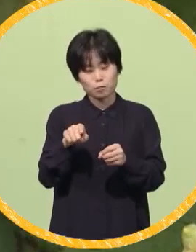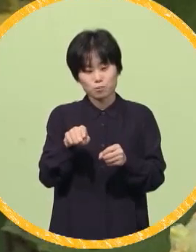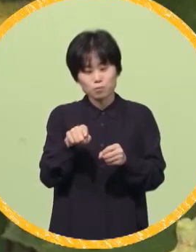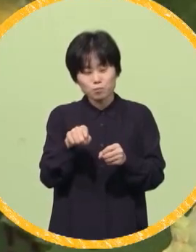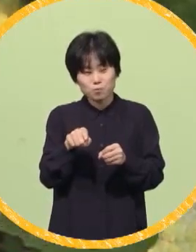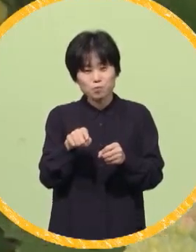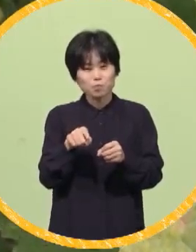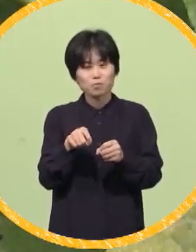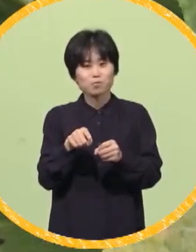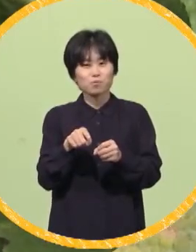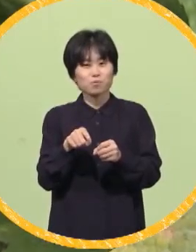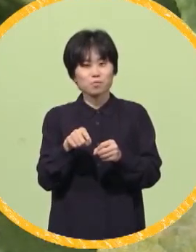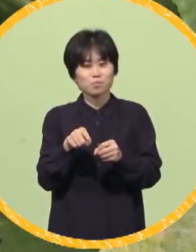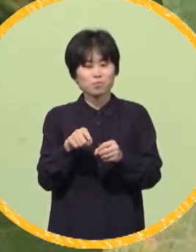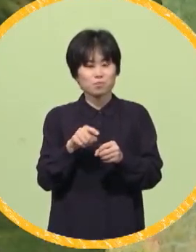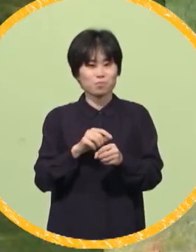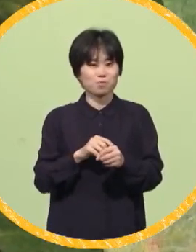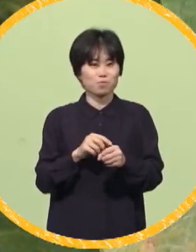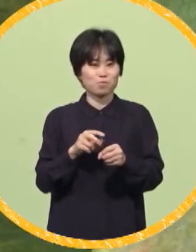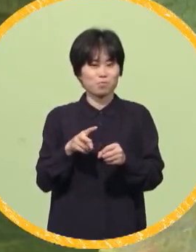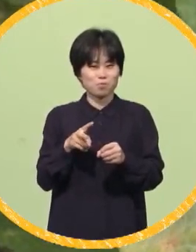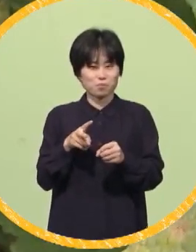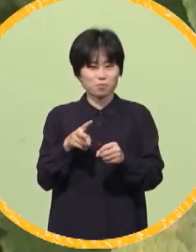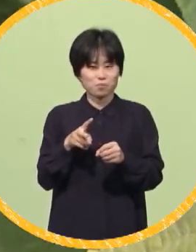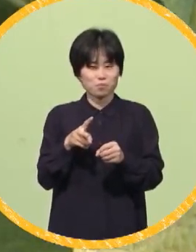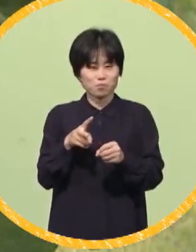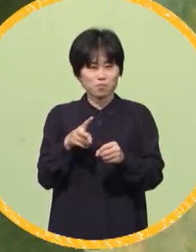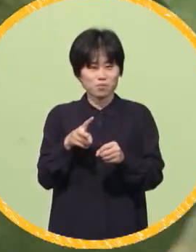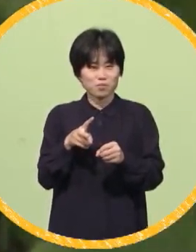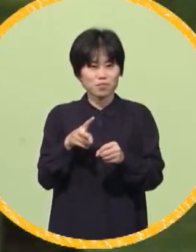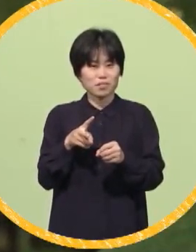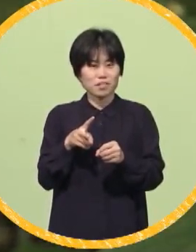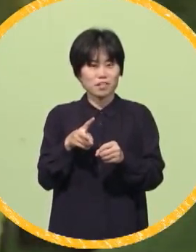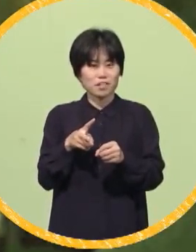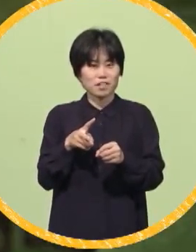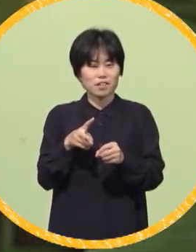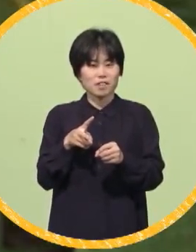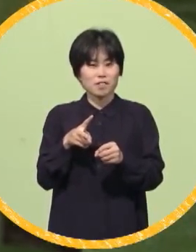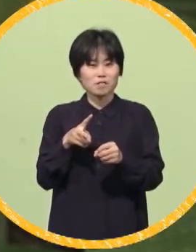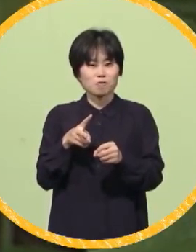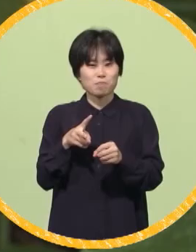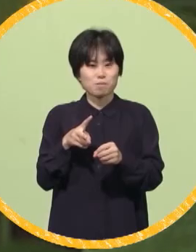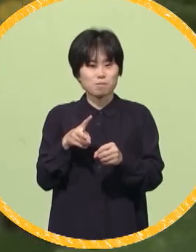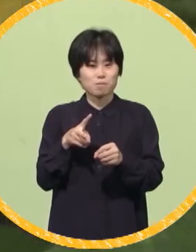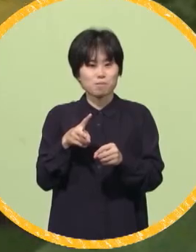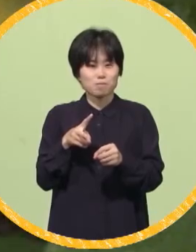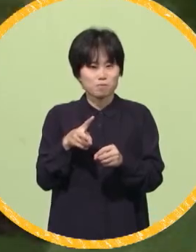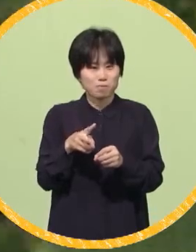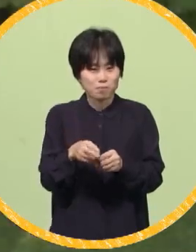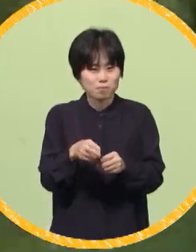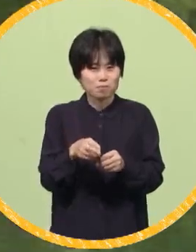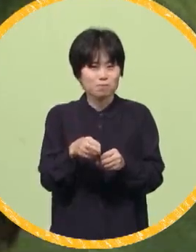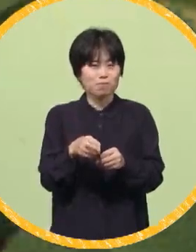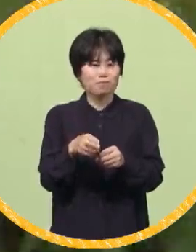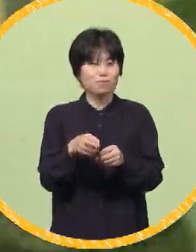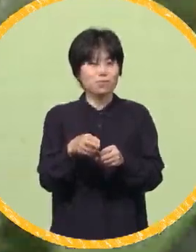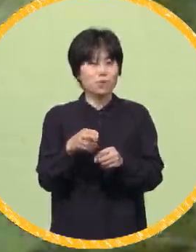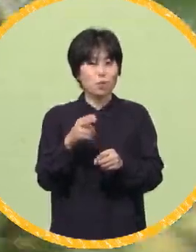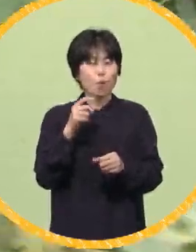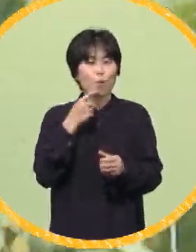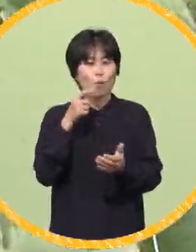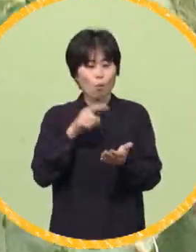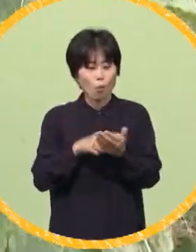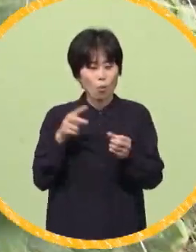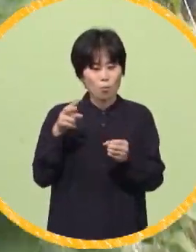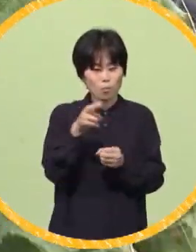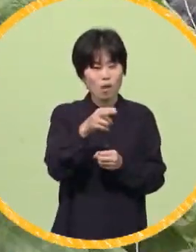このギリギリを、ここ、じゃあせーの、いきます。せーの。あ、すごい簡単に切れ